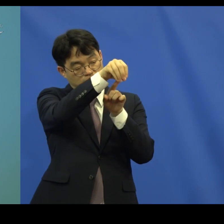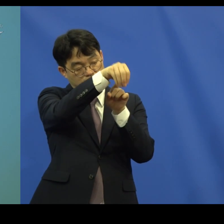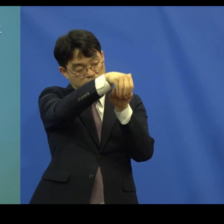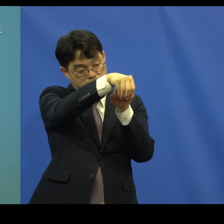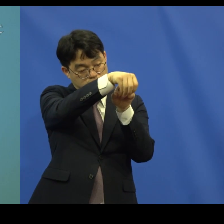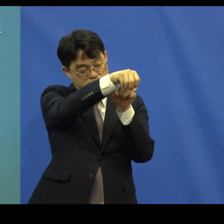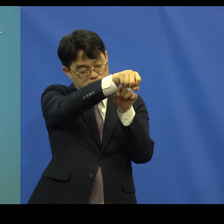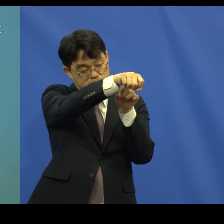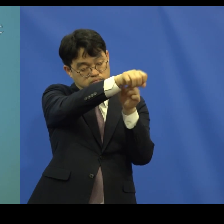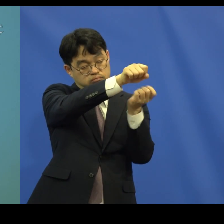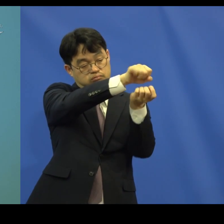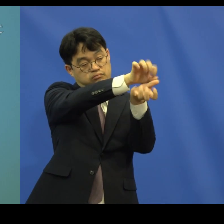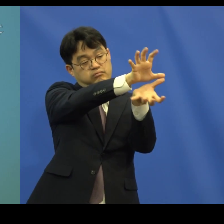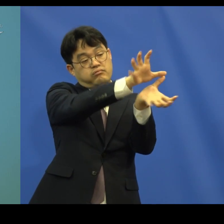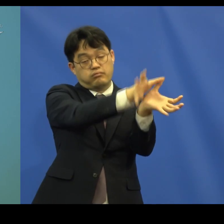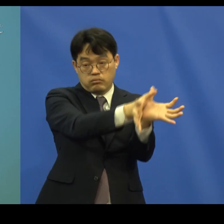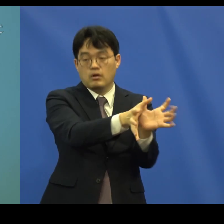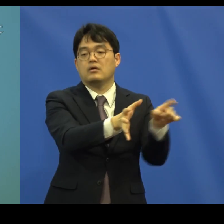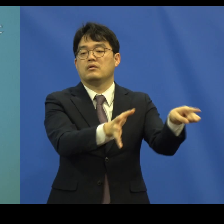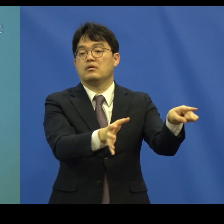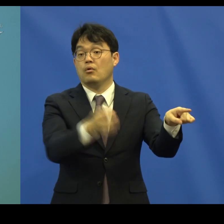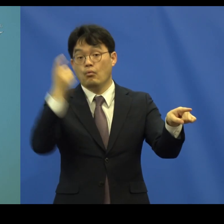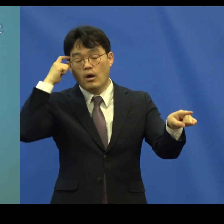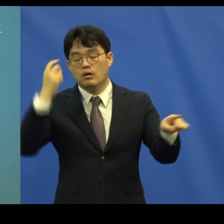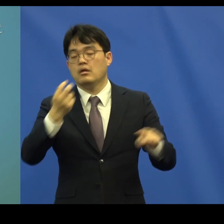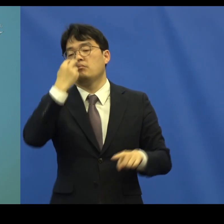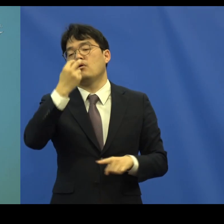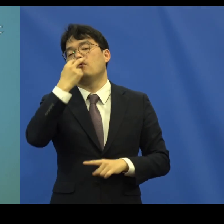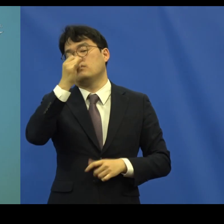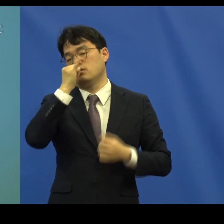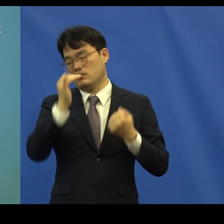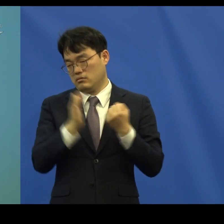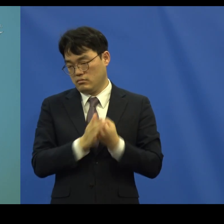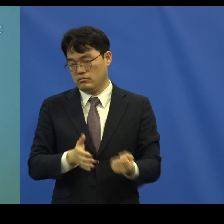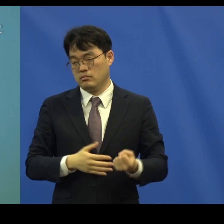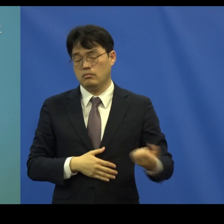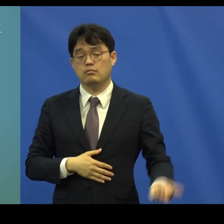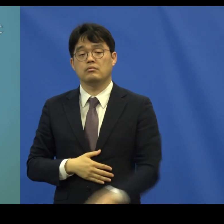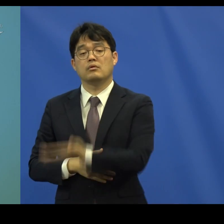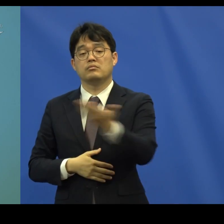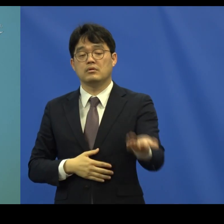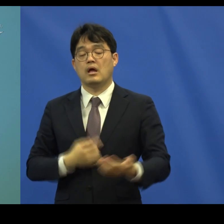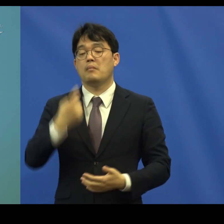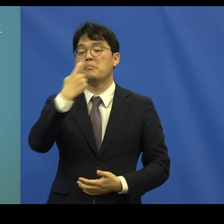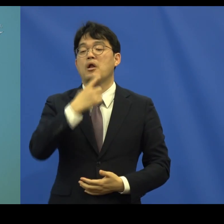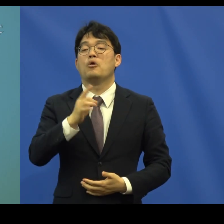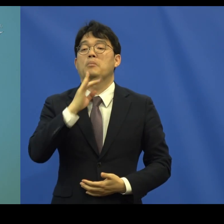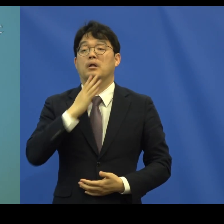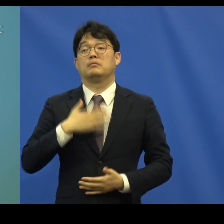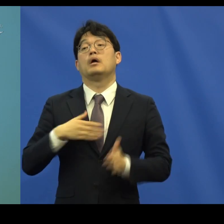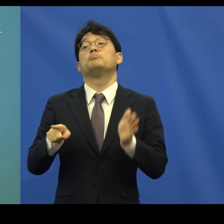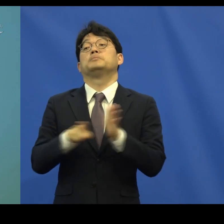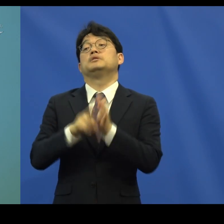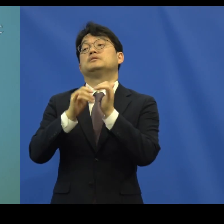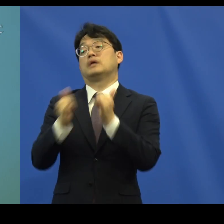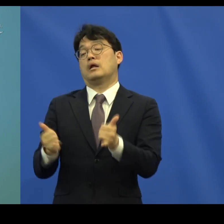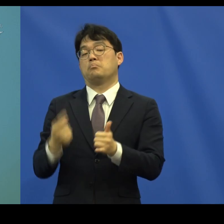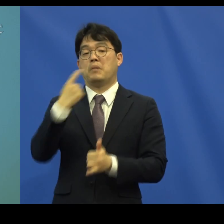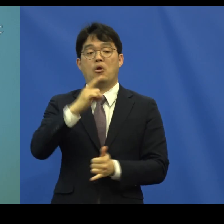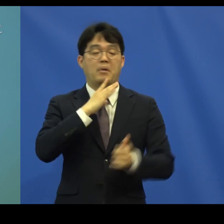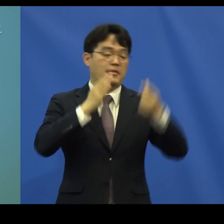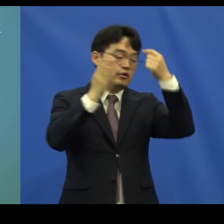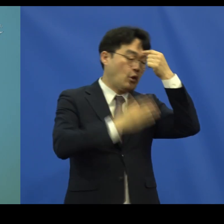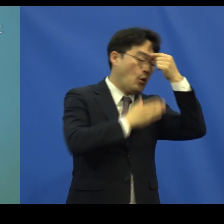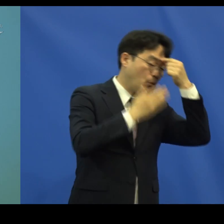그리스도인들이 되시기를 축원합니다. 이름만 가지고 있으면 안 됩니다. 살았다 하는